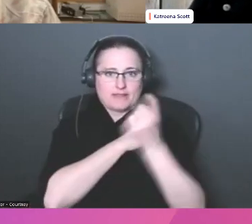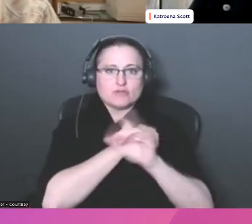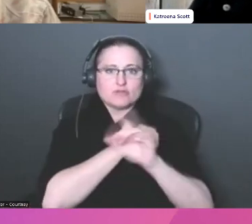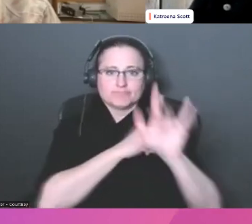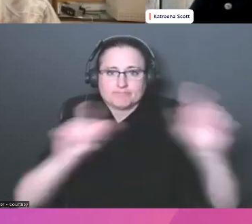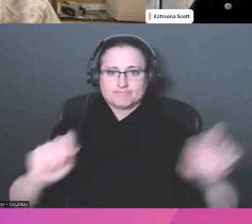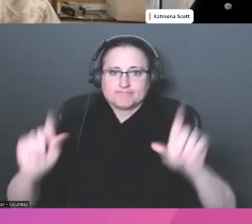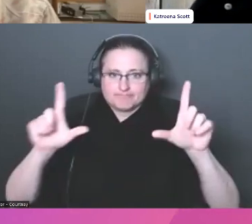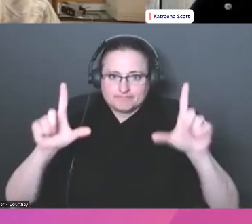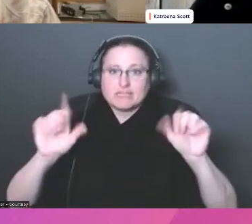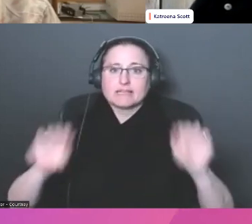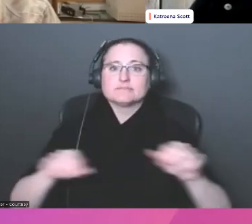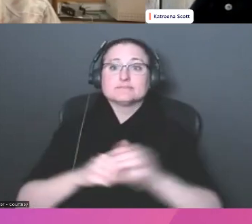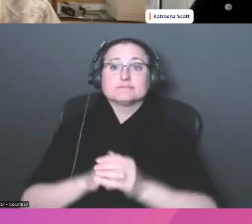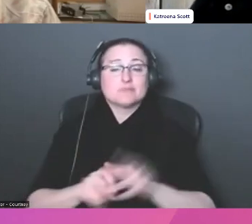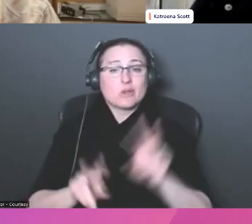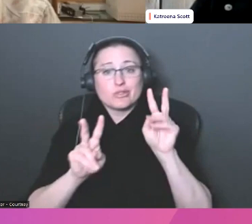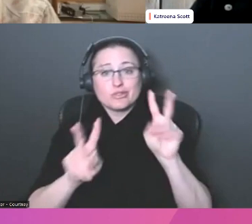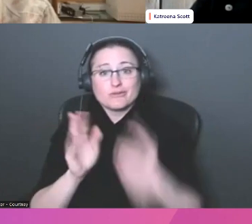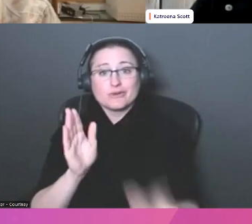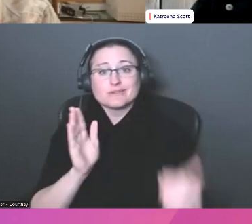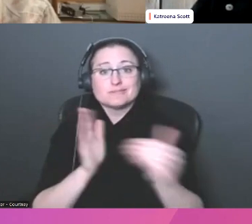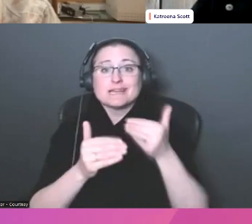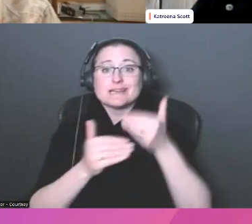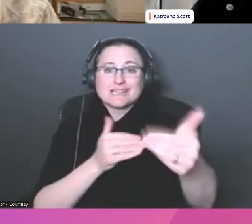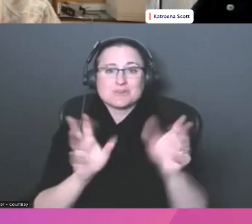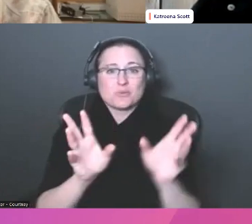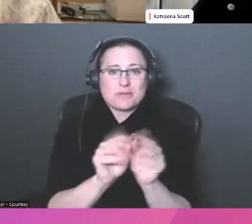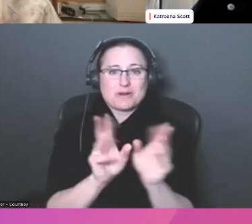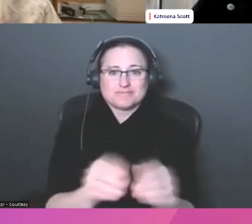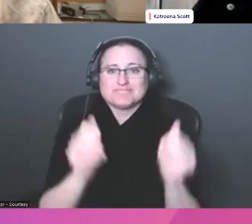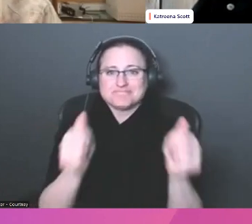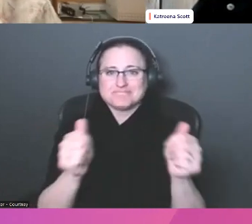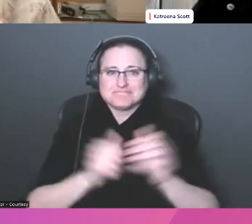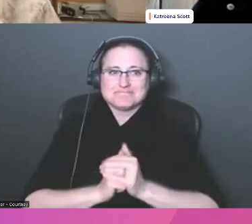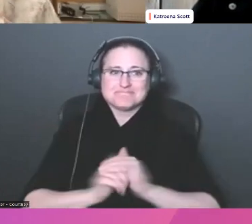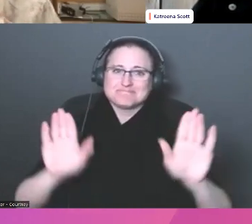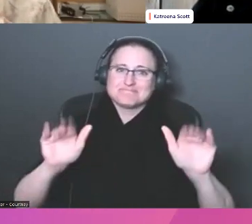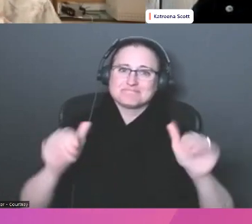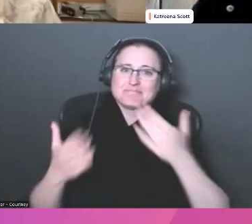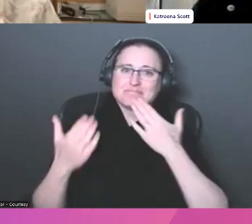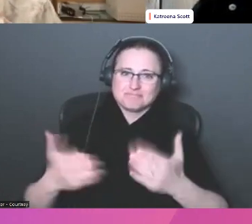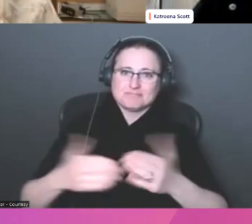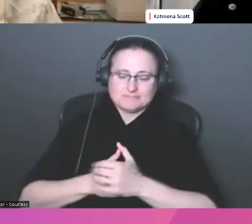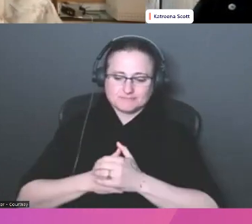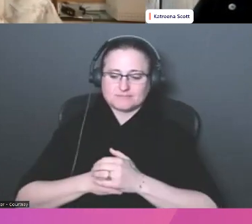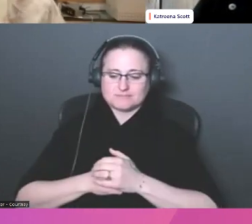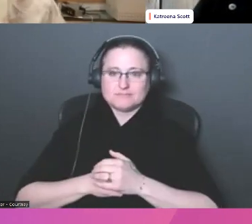Encore une fois, merci et nous avons hâte de vous voir à la prochaine séance. Bonne journée.